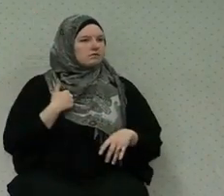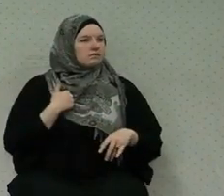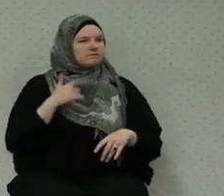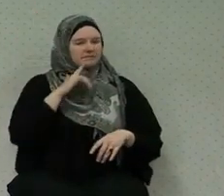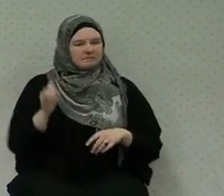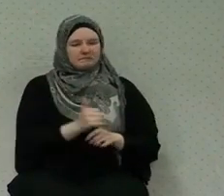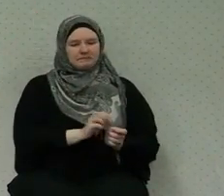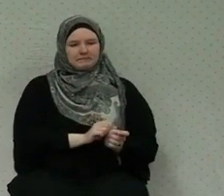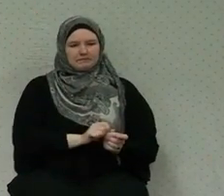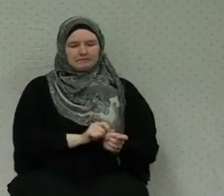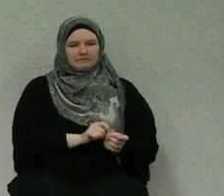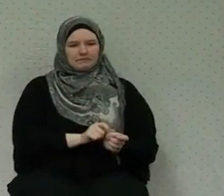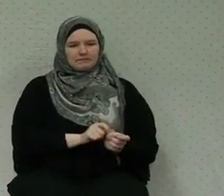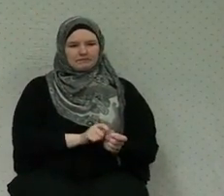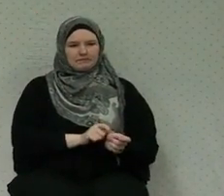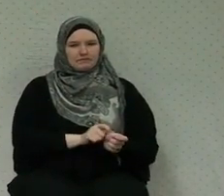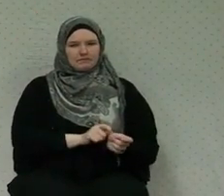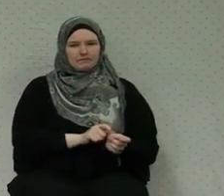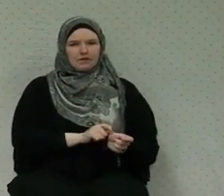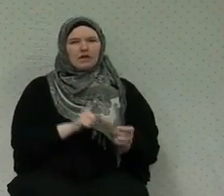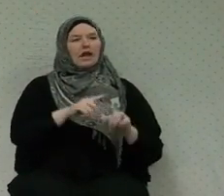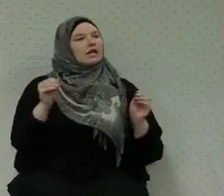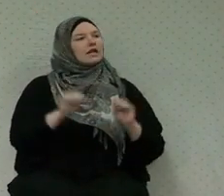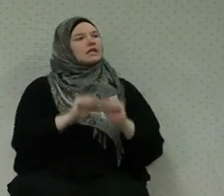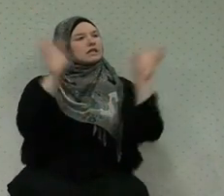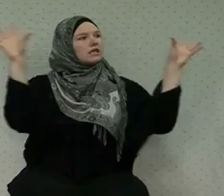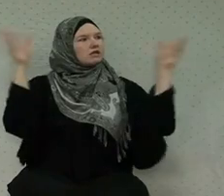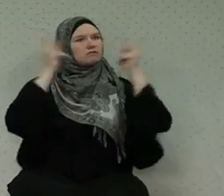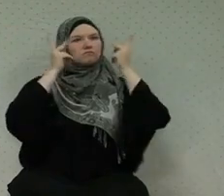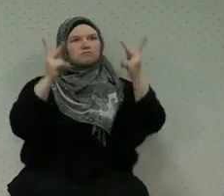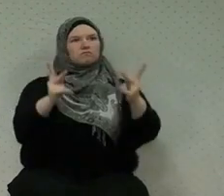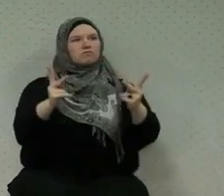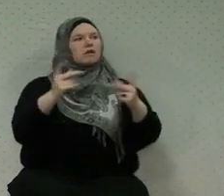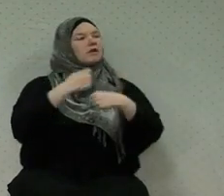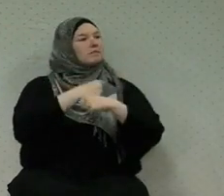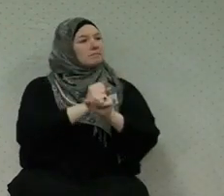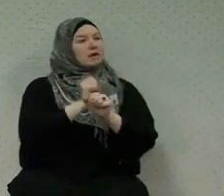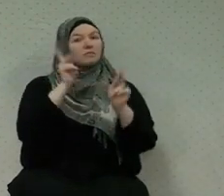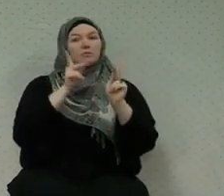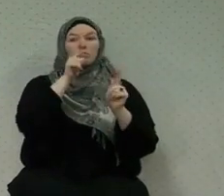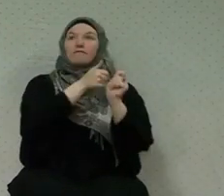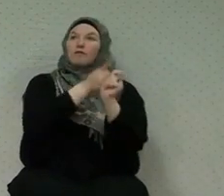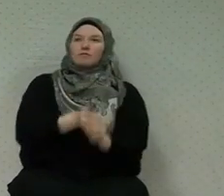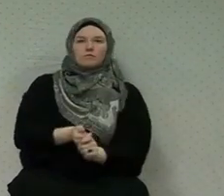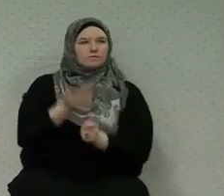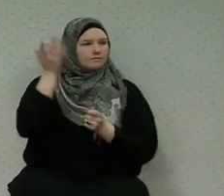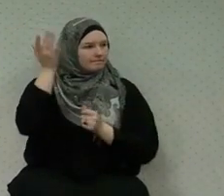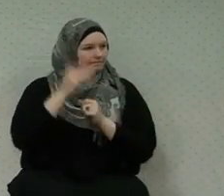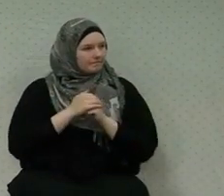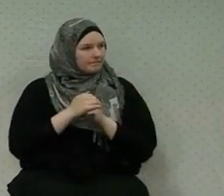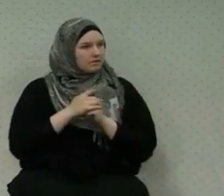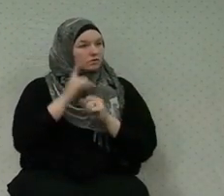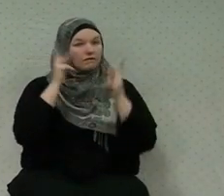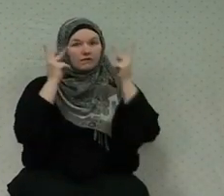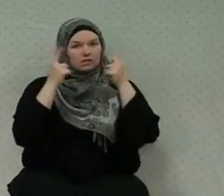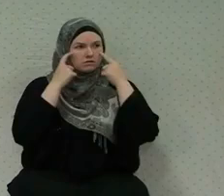ومن اتبعني. On a clear vision, me and those who follow me. So vision